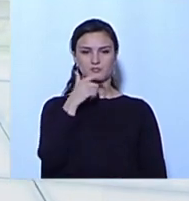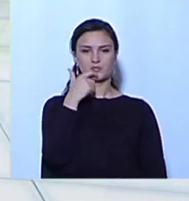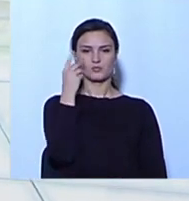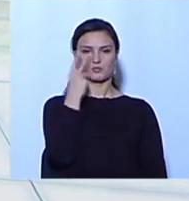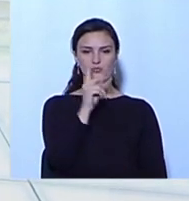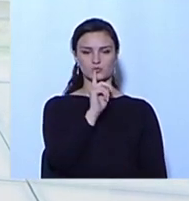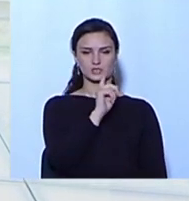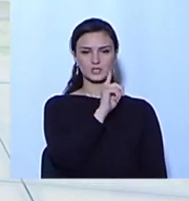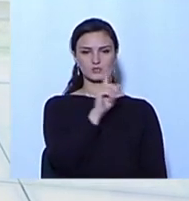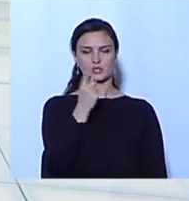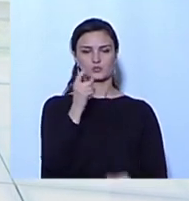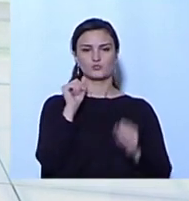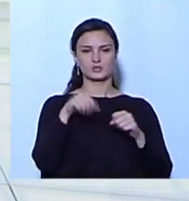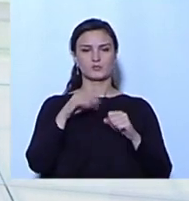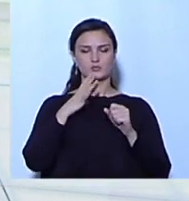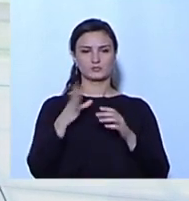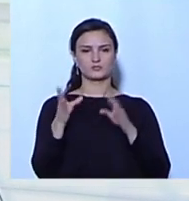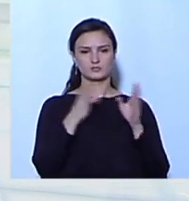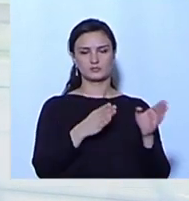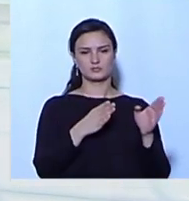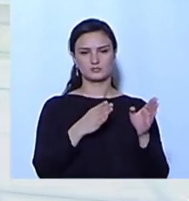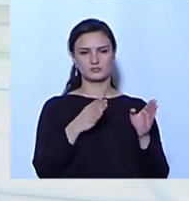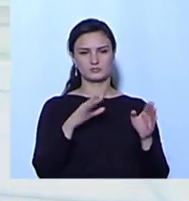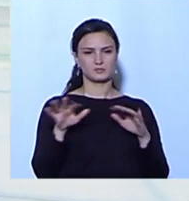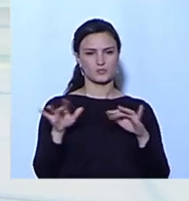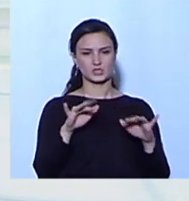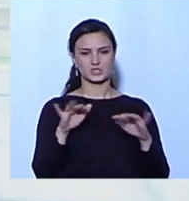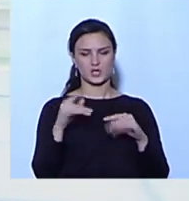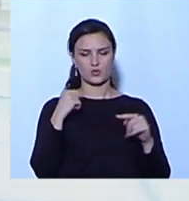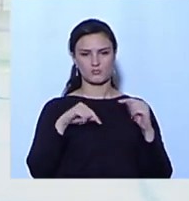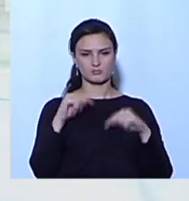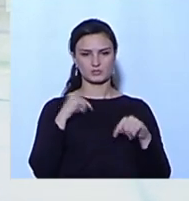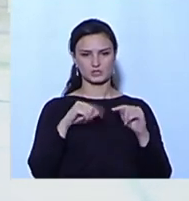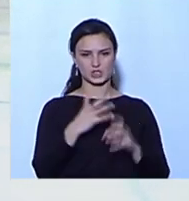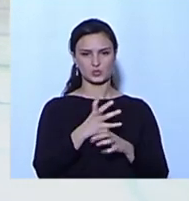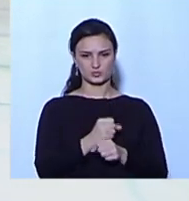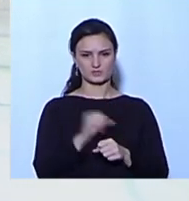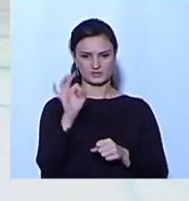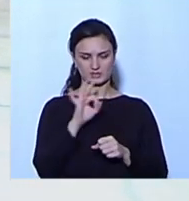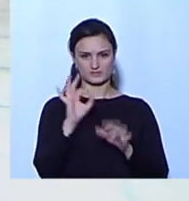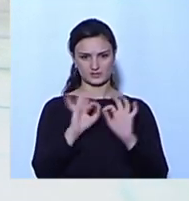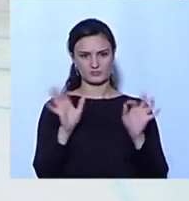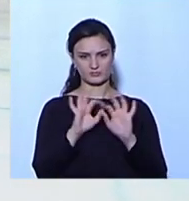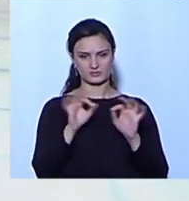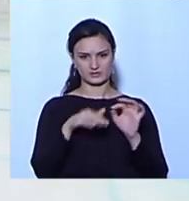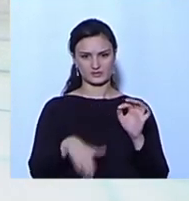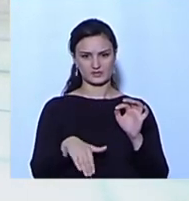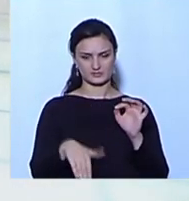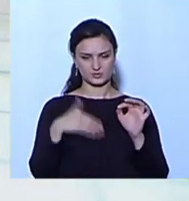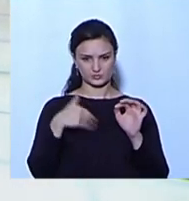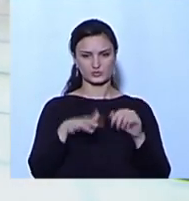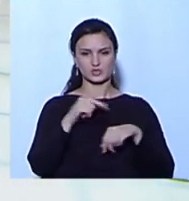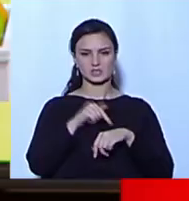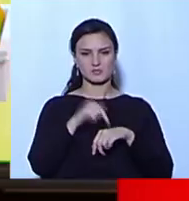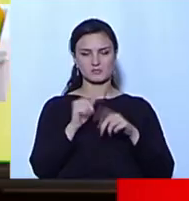უცნაურად მოეჩვენოს, რატომ შეიძლება იყოს თქვათ მოძრაობის შეზღუდვაზე საუბრობდით ქვედა კიდურებში